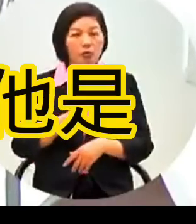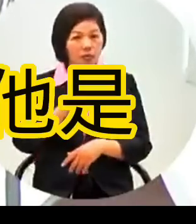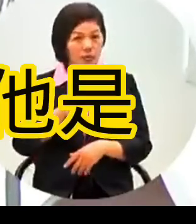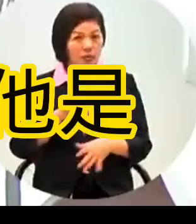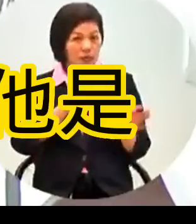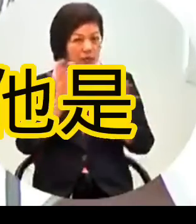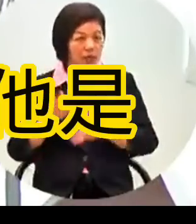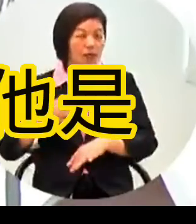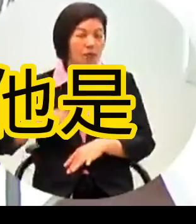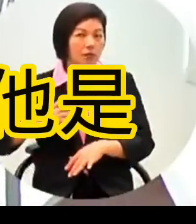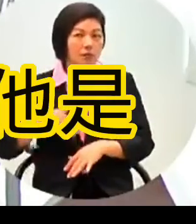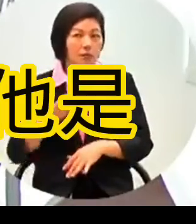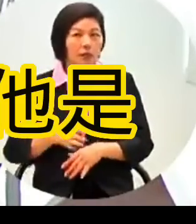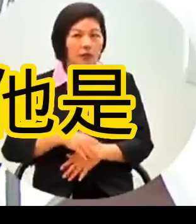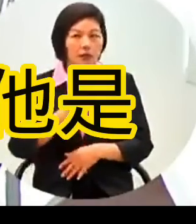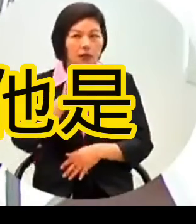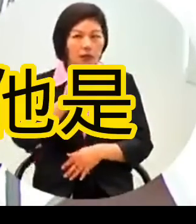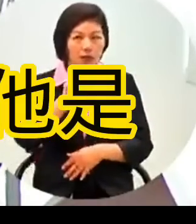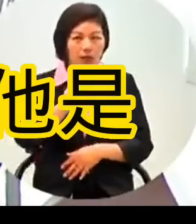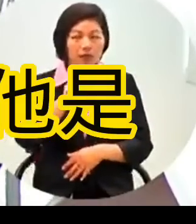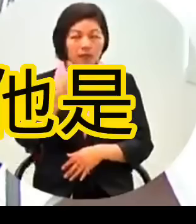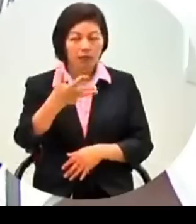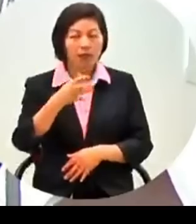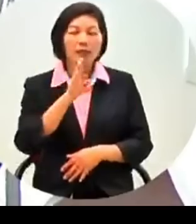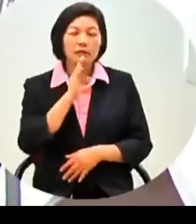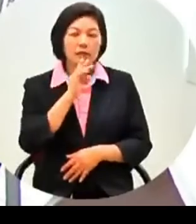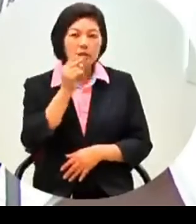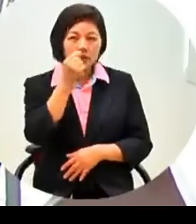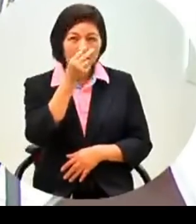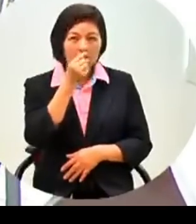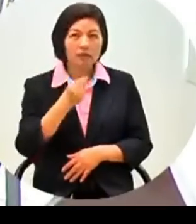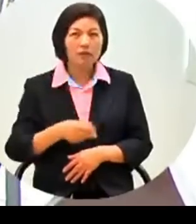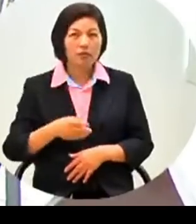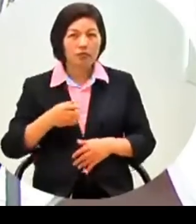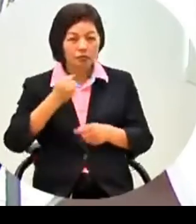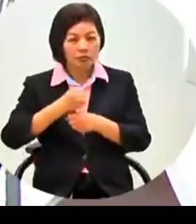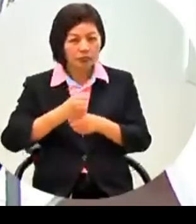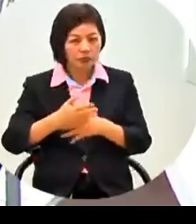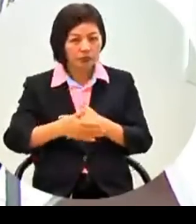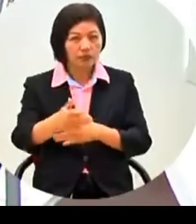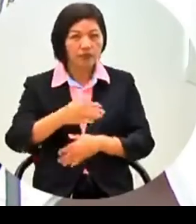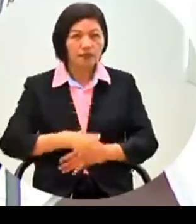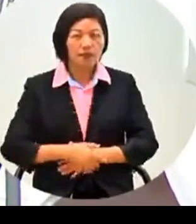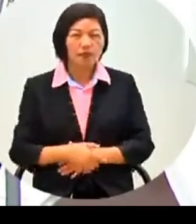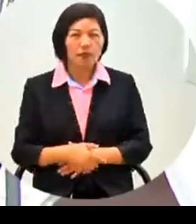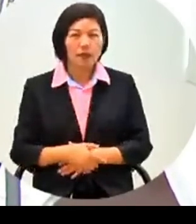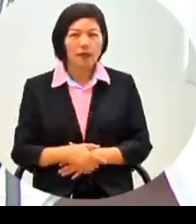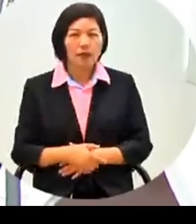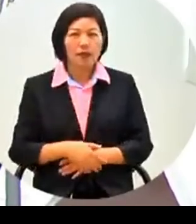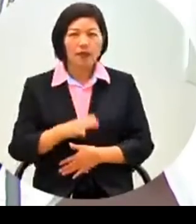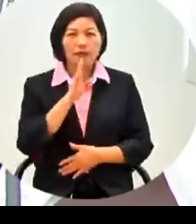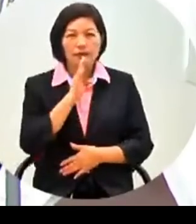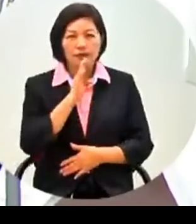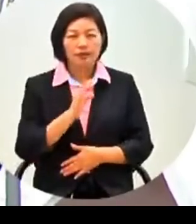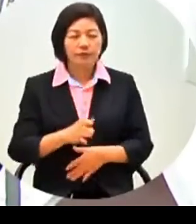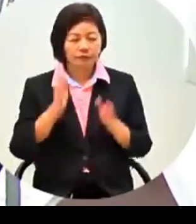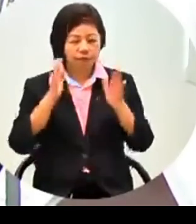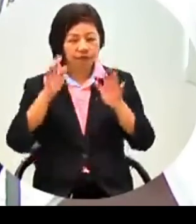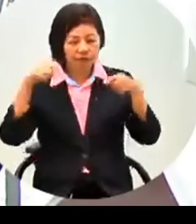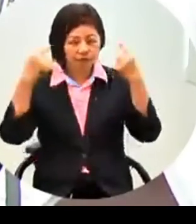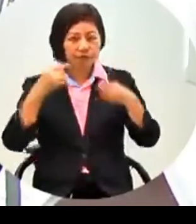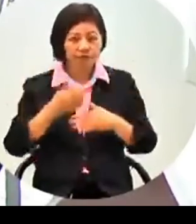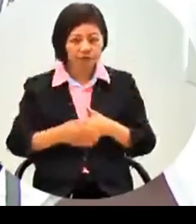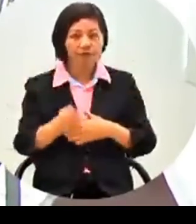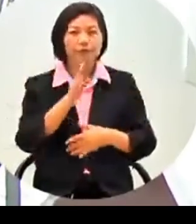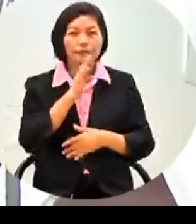因为28奈米是特殊制程，它是 它不是特殊制程， 应用是啦， 它是正常的制程。 它是